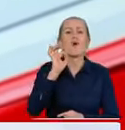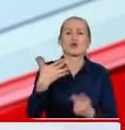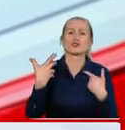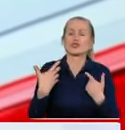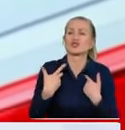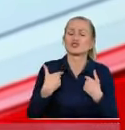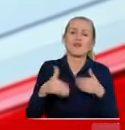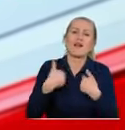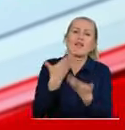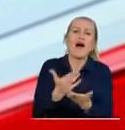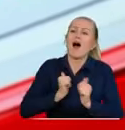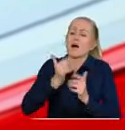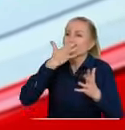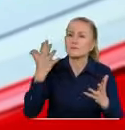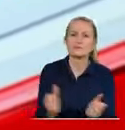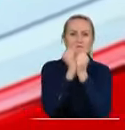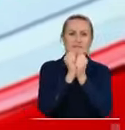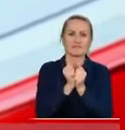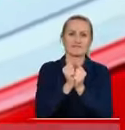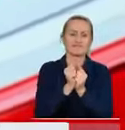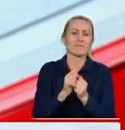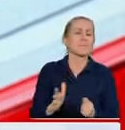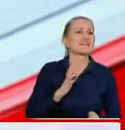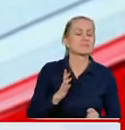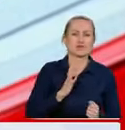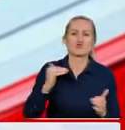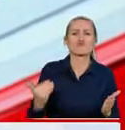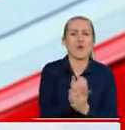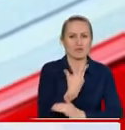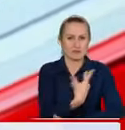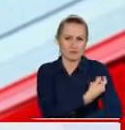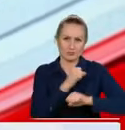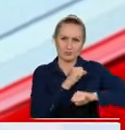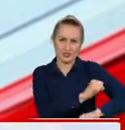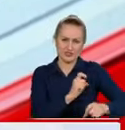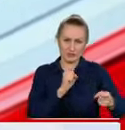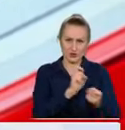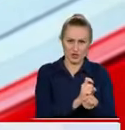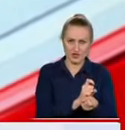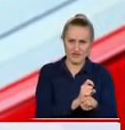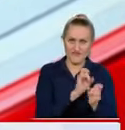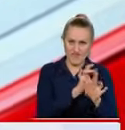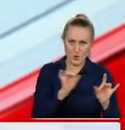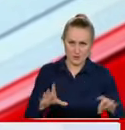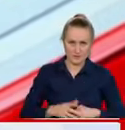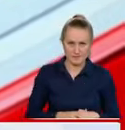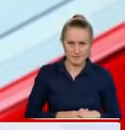po to, żeby stworzyć nową, bezpieczną szczepionkę przeciwko wirusom. W